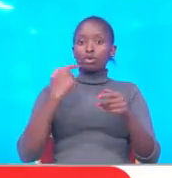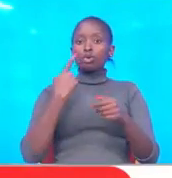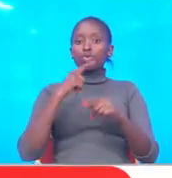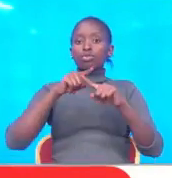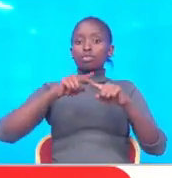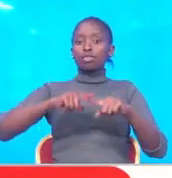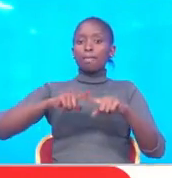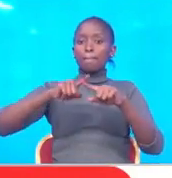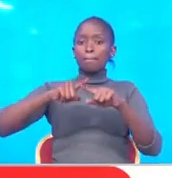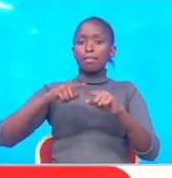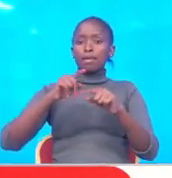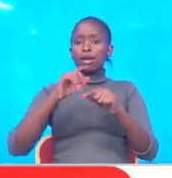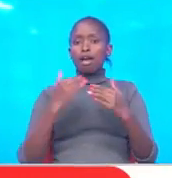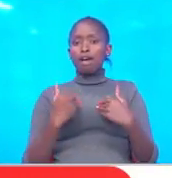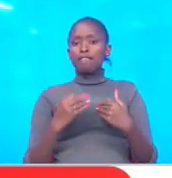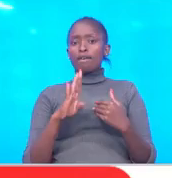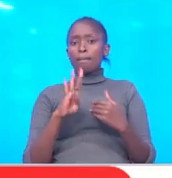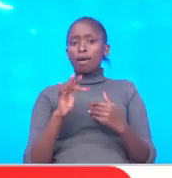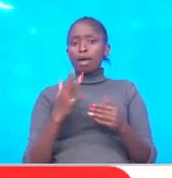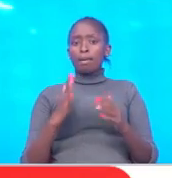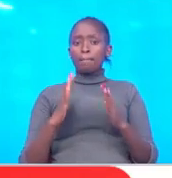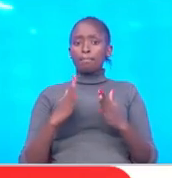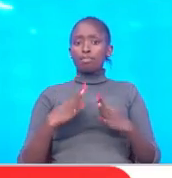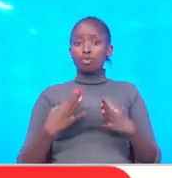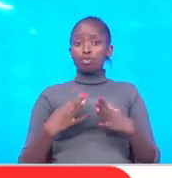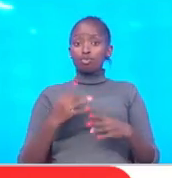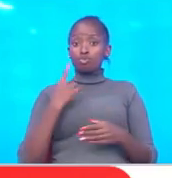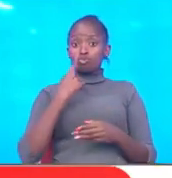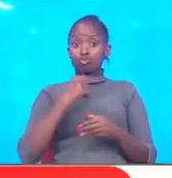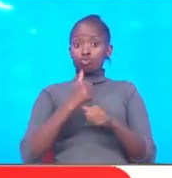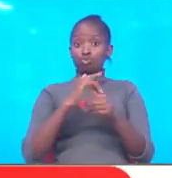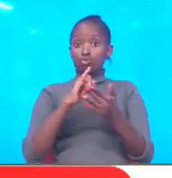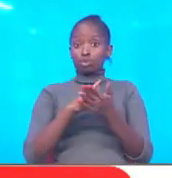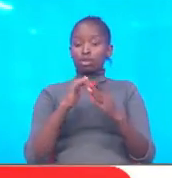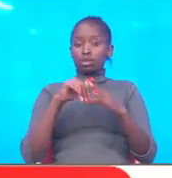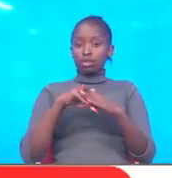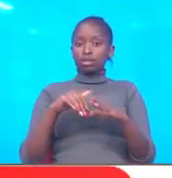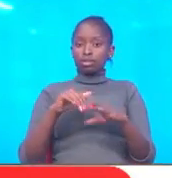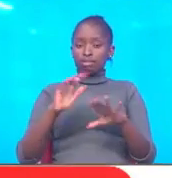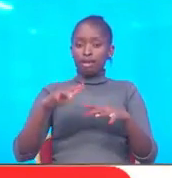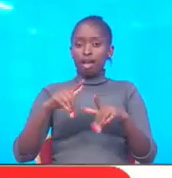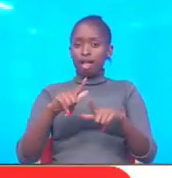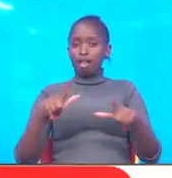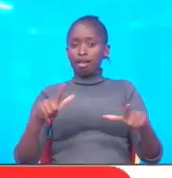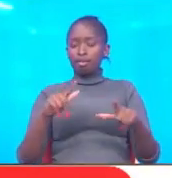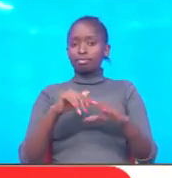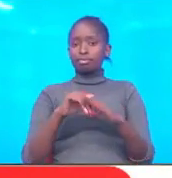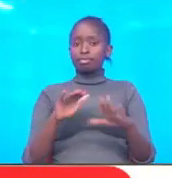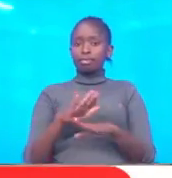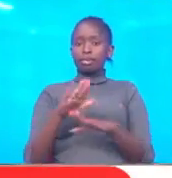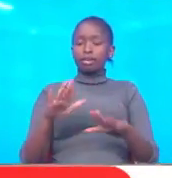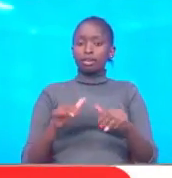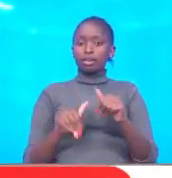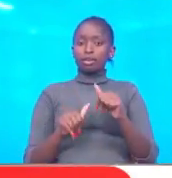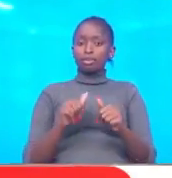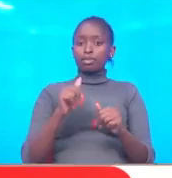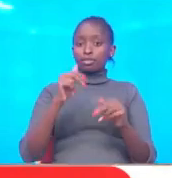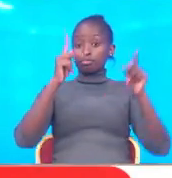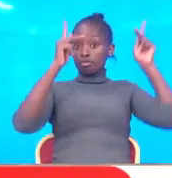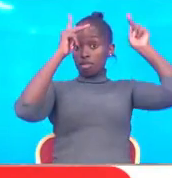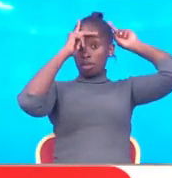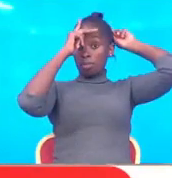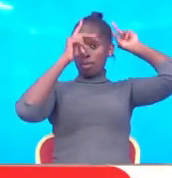mbalimbali anavyopanda katika shamba lake la ekari 3 katika kijiji cha Emukaya eneo bunge la Navakholo, kaunti ya Kakamega.